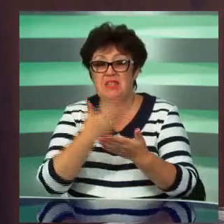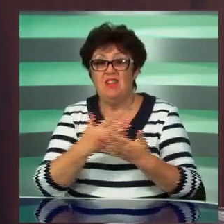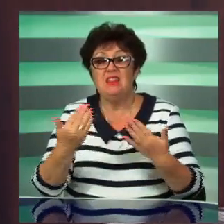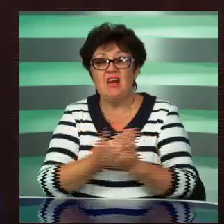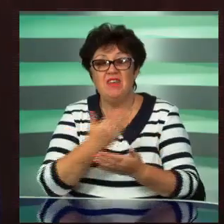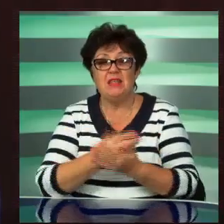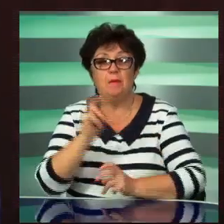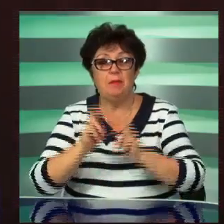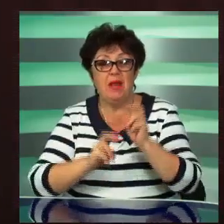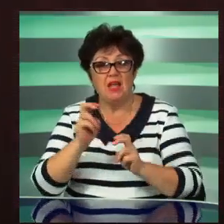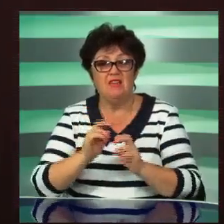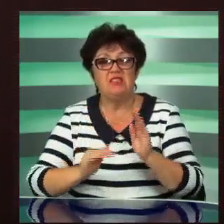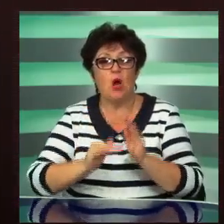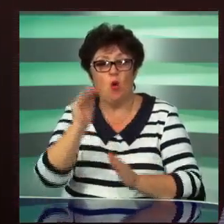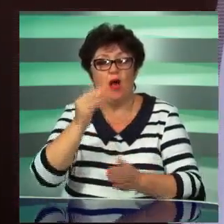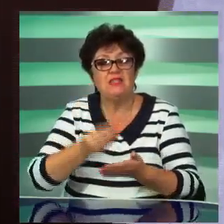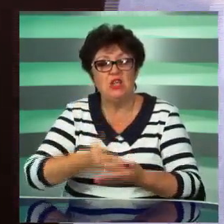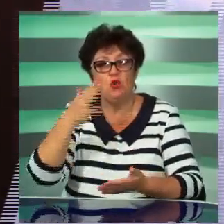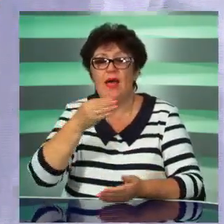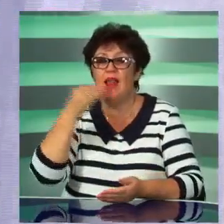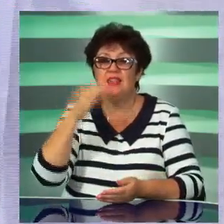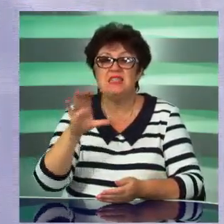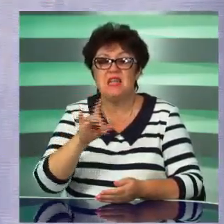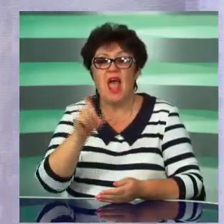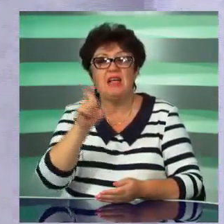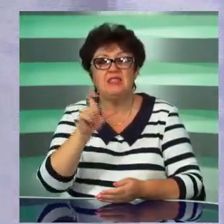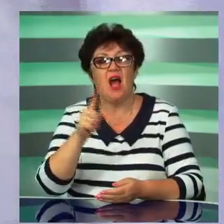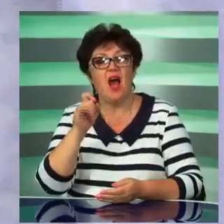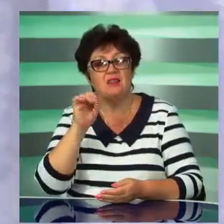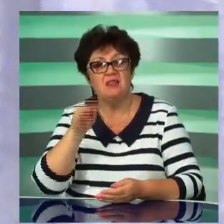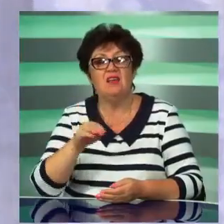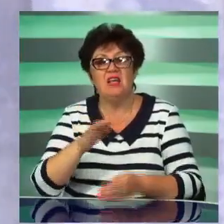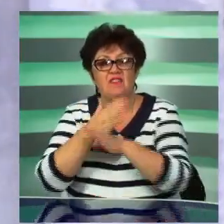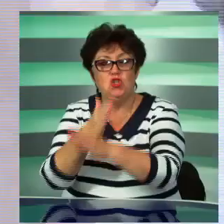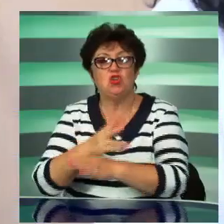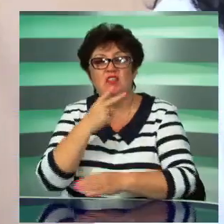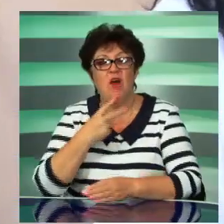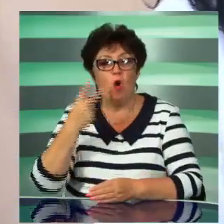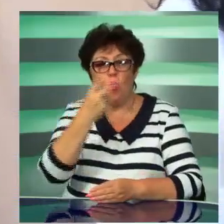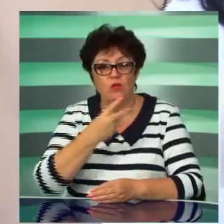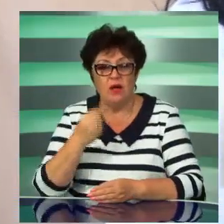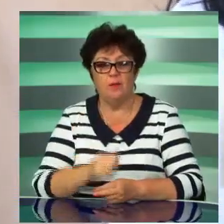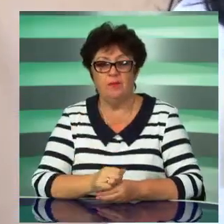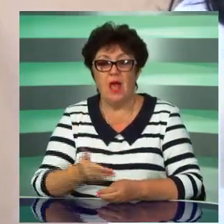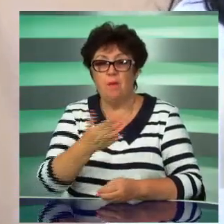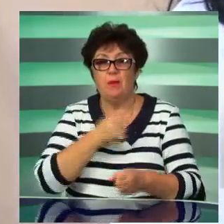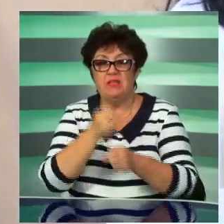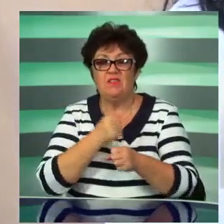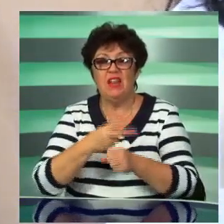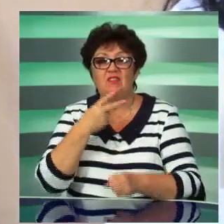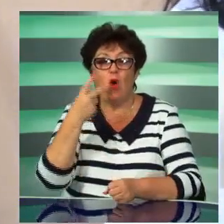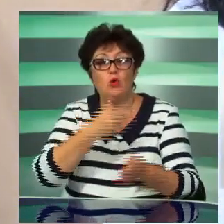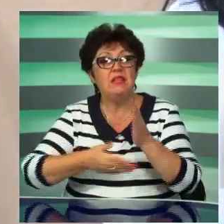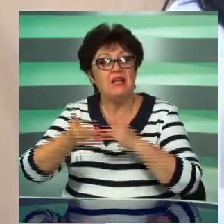новинки предприятия. Высоко был оценен элитный сыр «Экстра Хард» с выдержкой 2 года. Мы произвели его 2 года